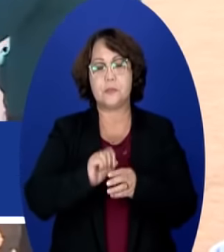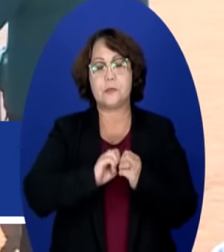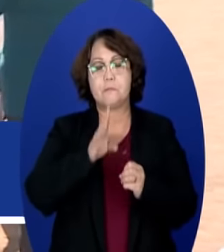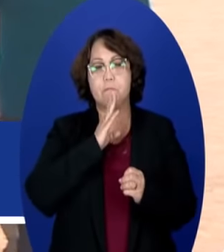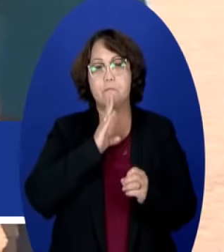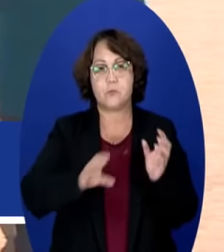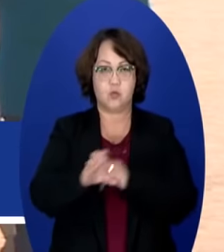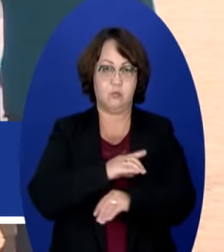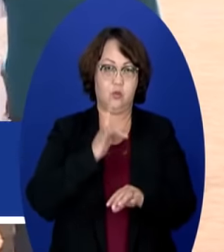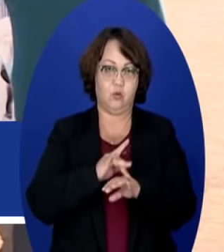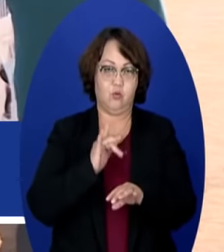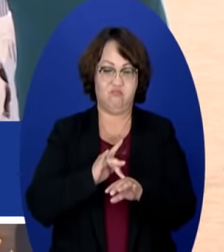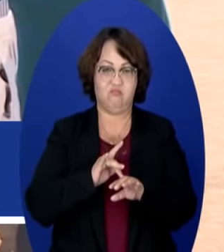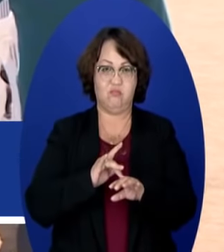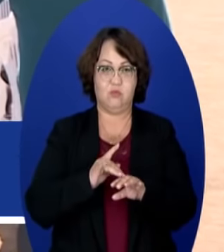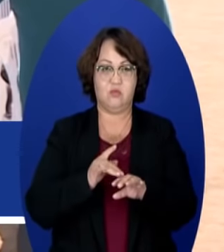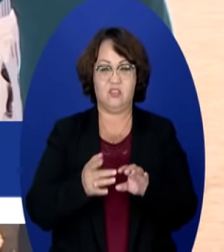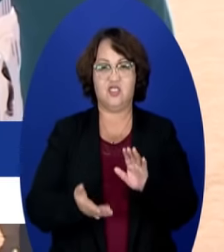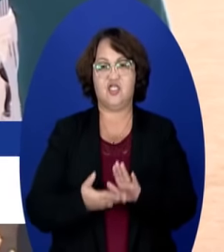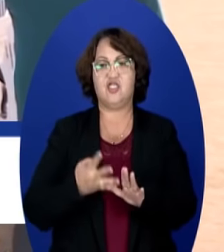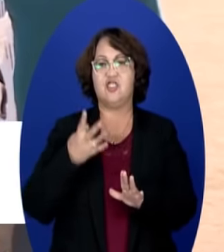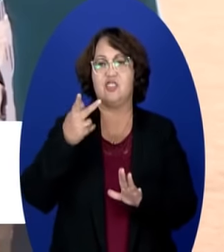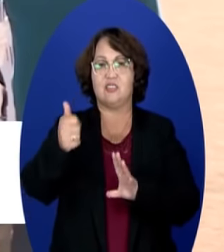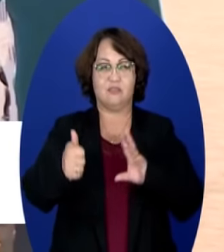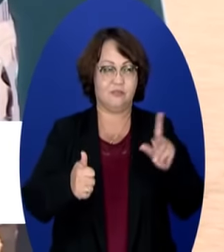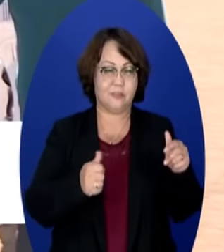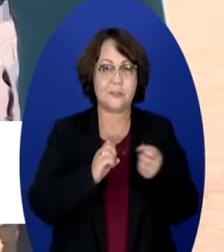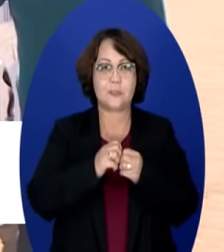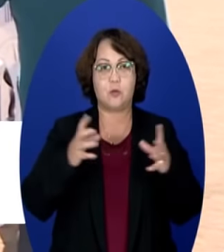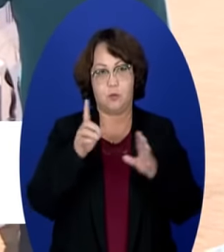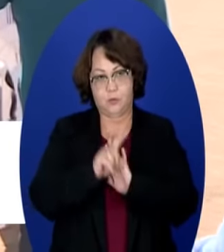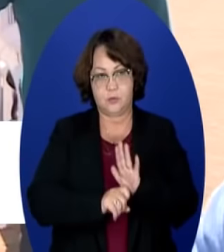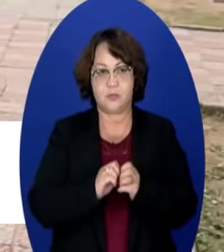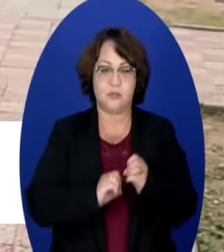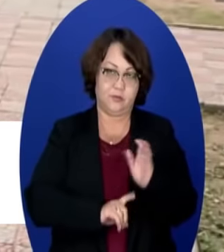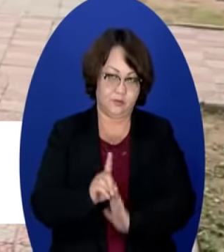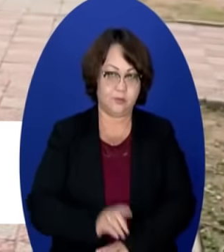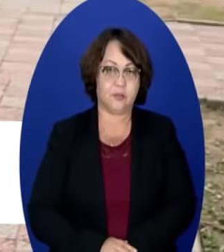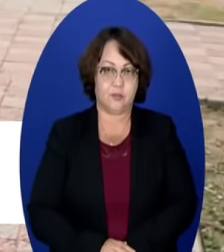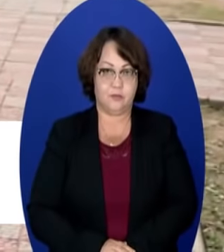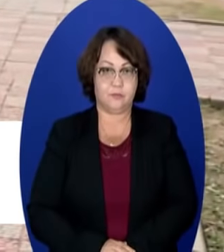одоо сумын төвүүдийг бас нэлээд сайжруулах ийм одоо томоохон хөтөлбөрөөр хэрэгжиж эхэлнэ гэж ойлгож байна.